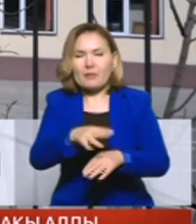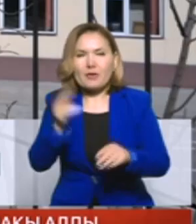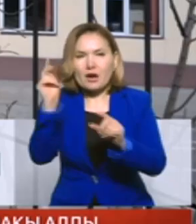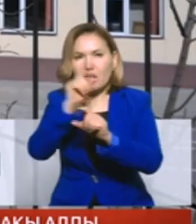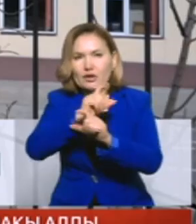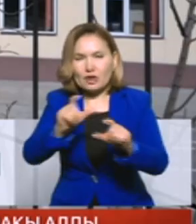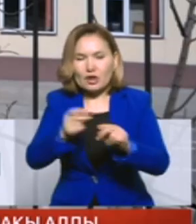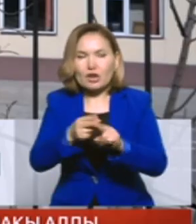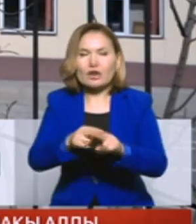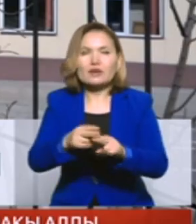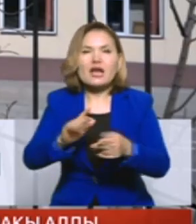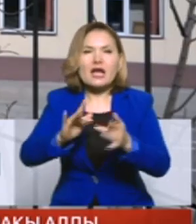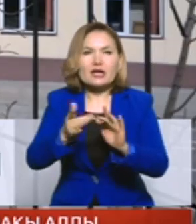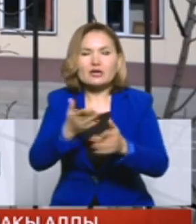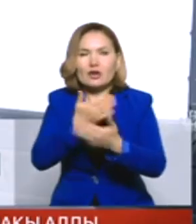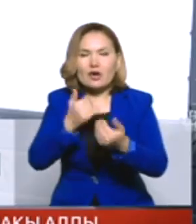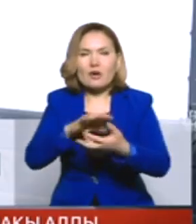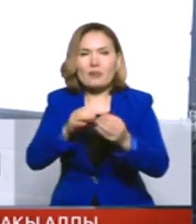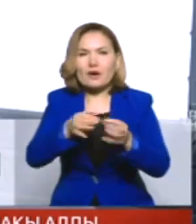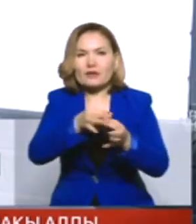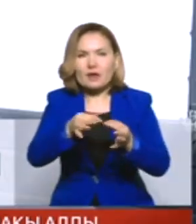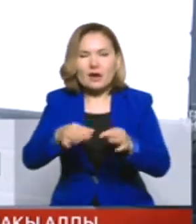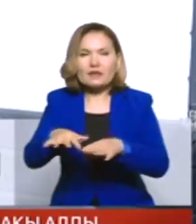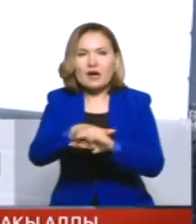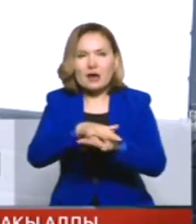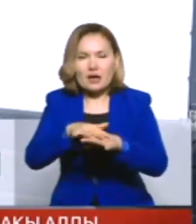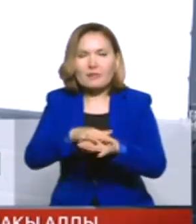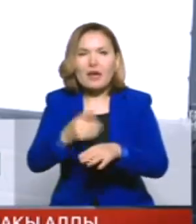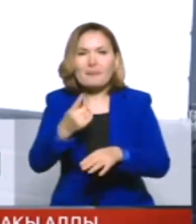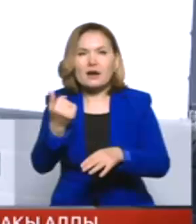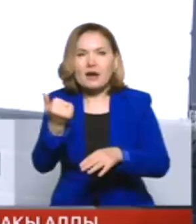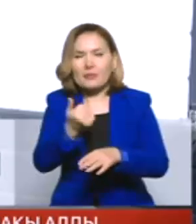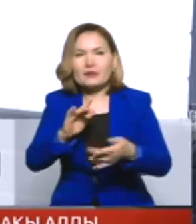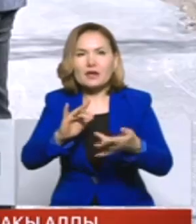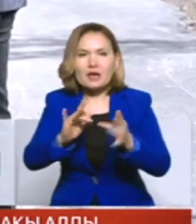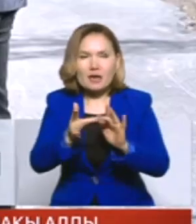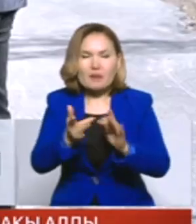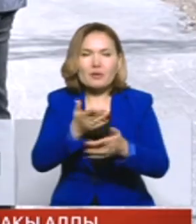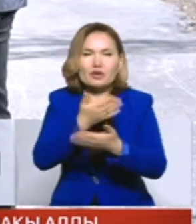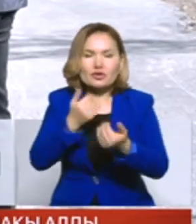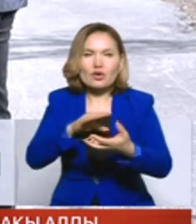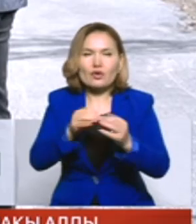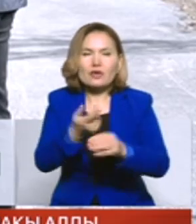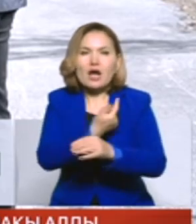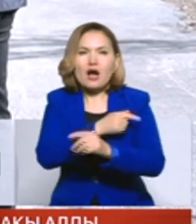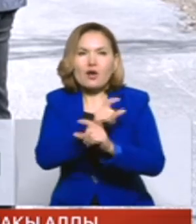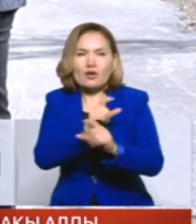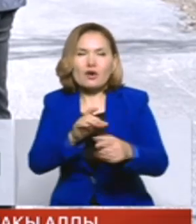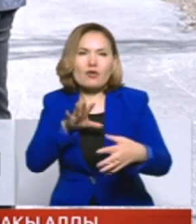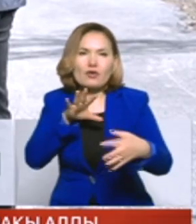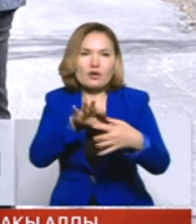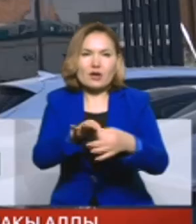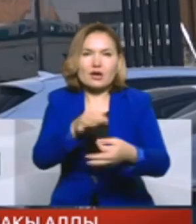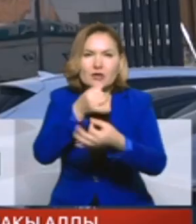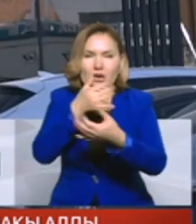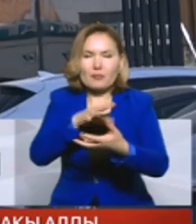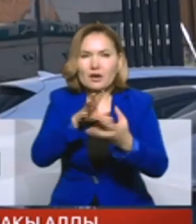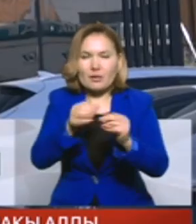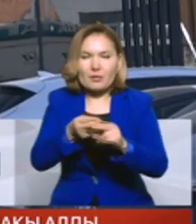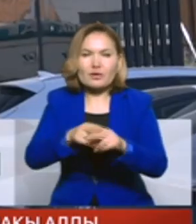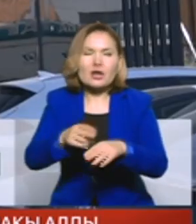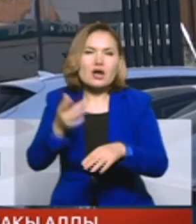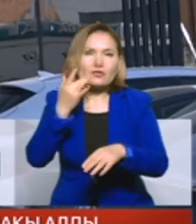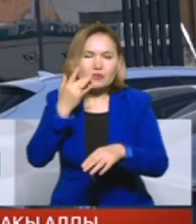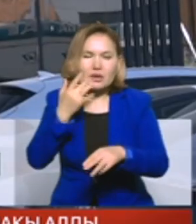мектеп осылай бастады. Жалпы 5 елді мекеннің халқы бір аптадан бері не емханаға тіркеле алмай, не порталға іліге алмай, жанды